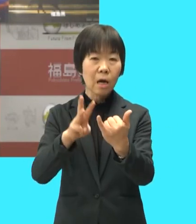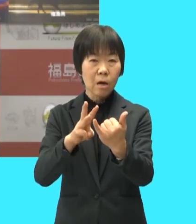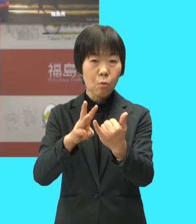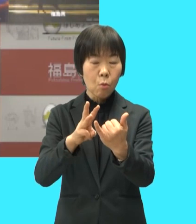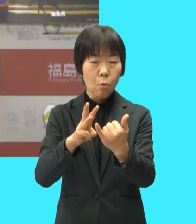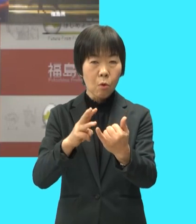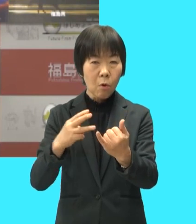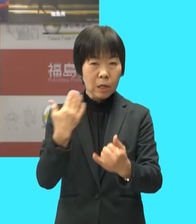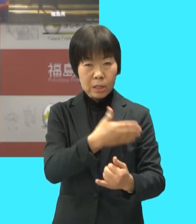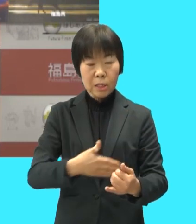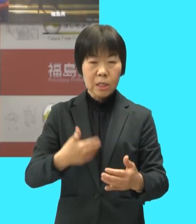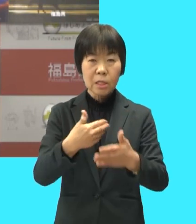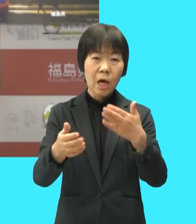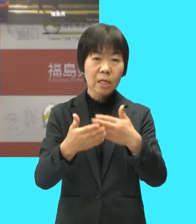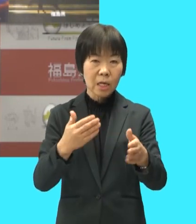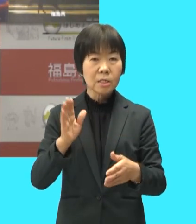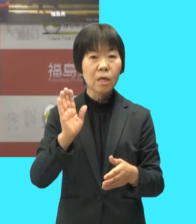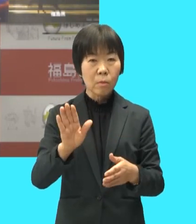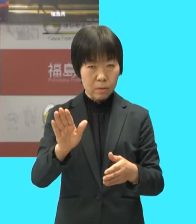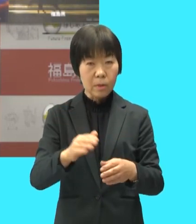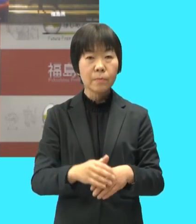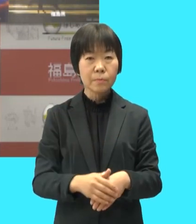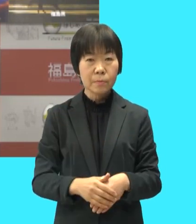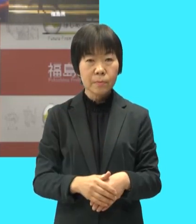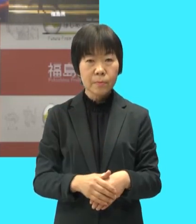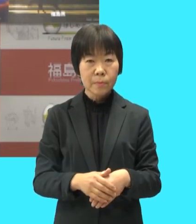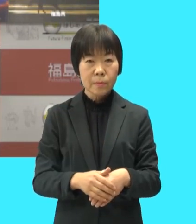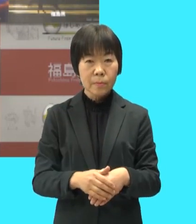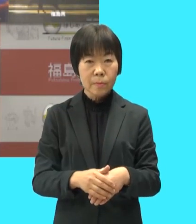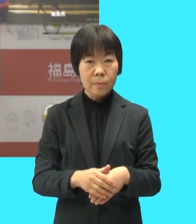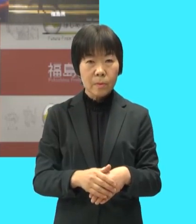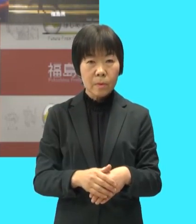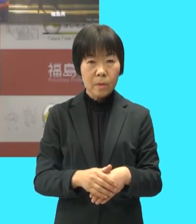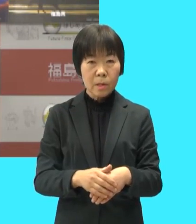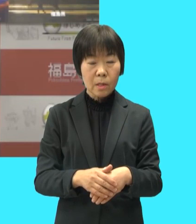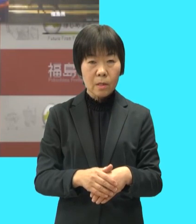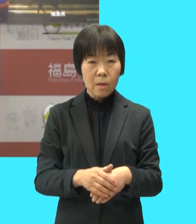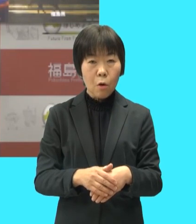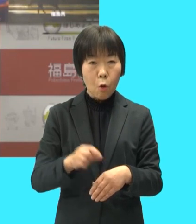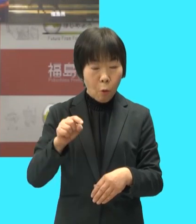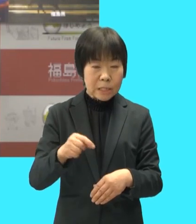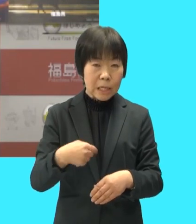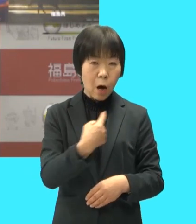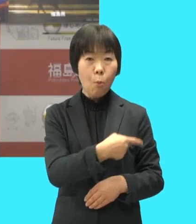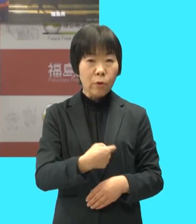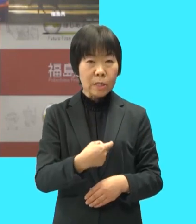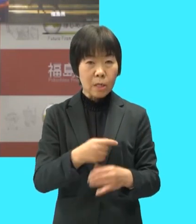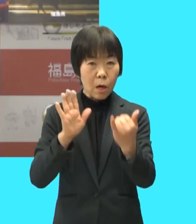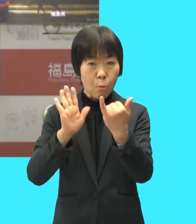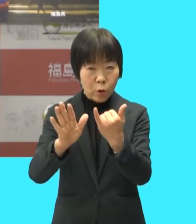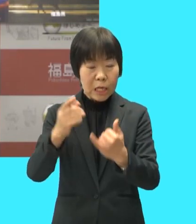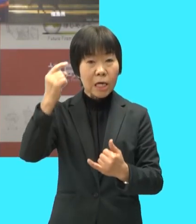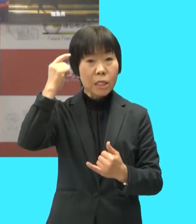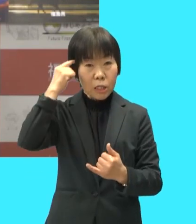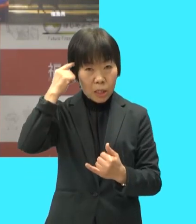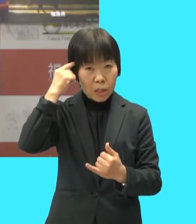接県民の皆さん自身が体験をされました。こういった思い、防災意識というもの